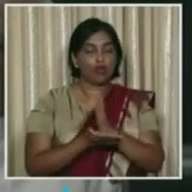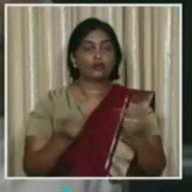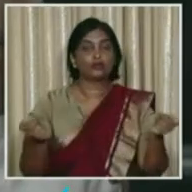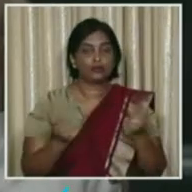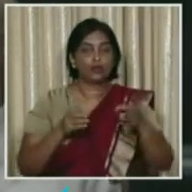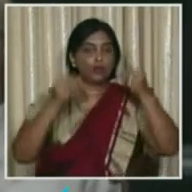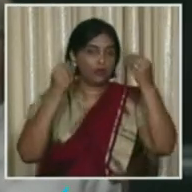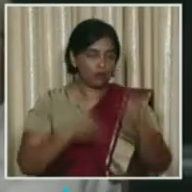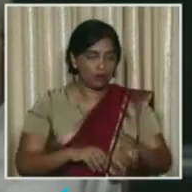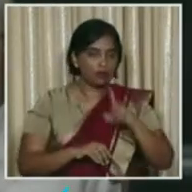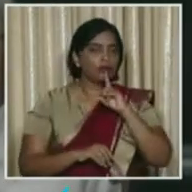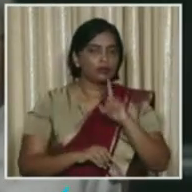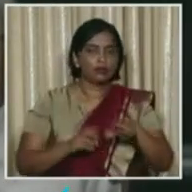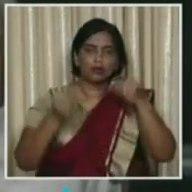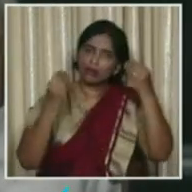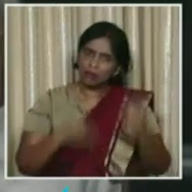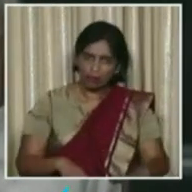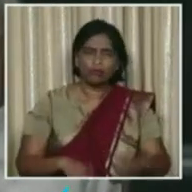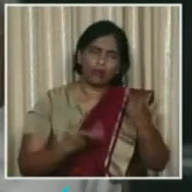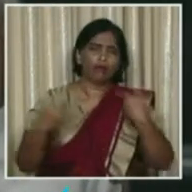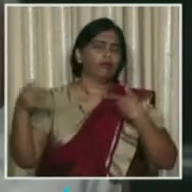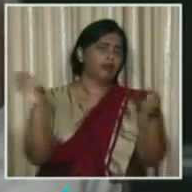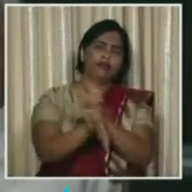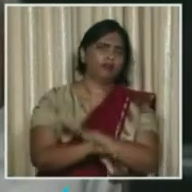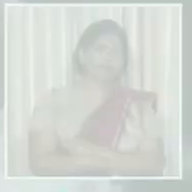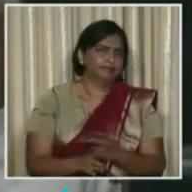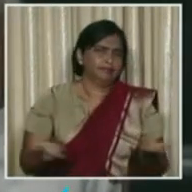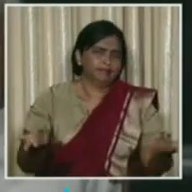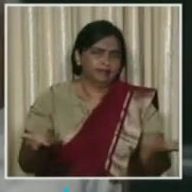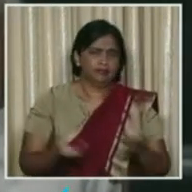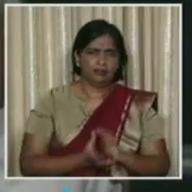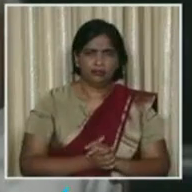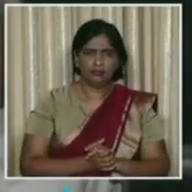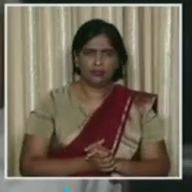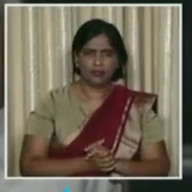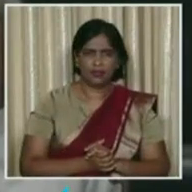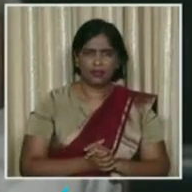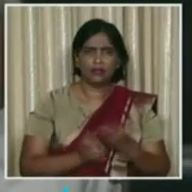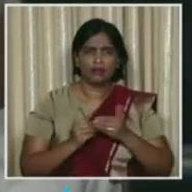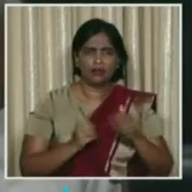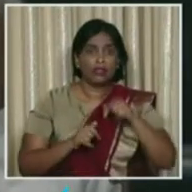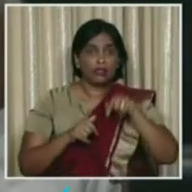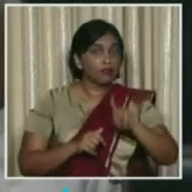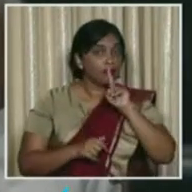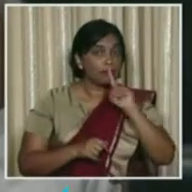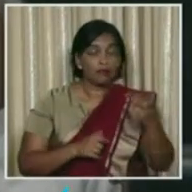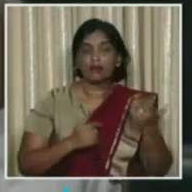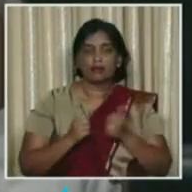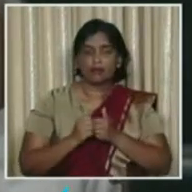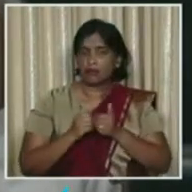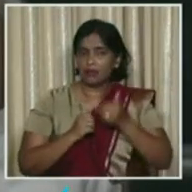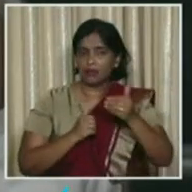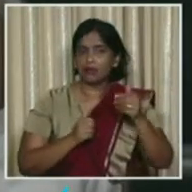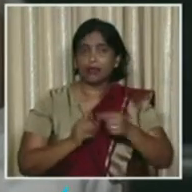පොල කඩා වැටෙනවා කියලා. කඩාවැටුත් මම ඒක වහන්න. එච්චරයි තියෙන්නේ. මේ කොට ඇවිල්ලා දැන් කියන්න බෑ මේක හැදලා එනකොට